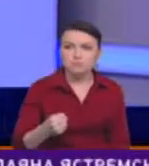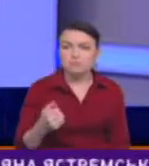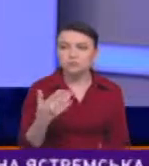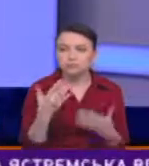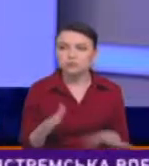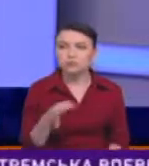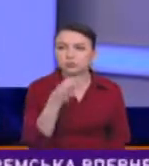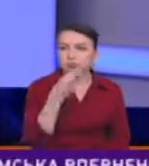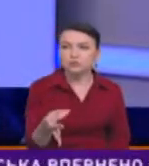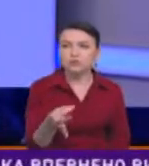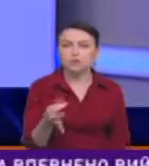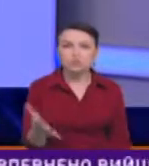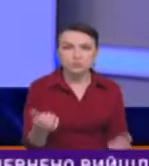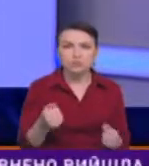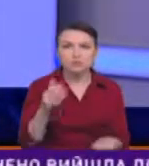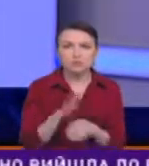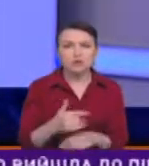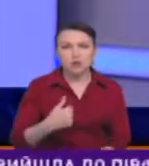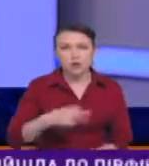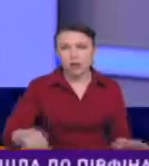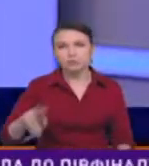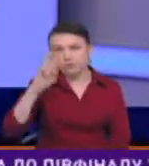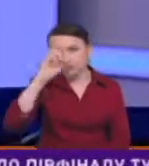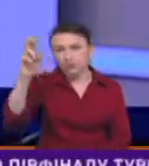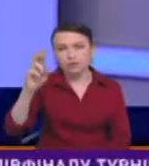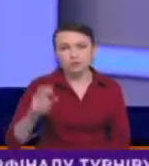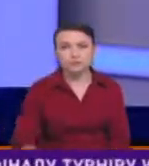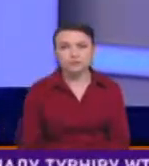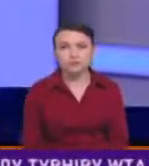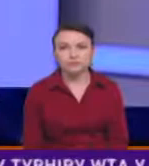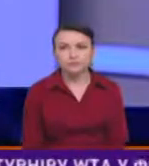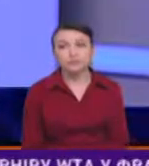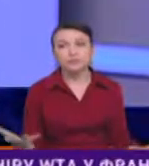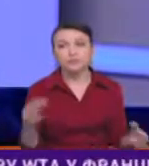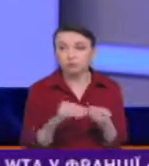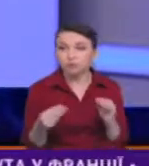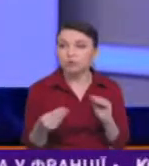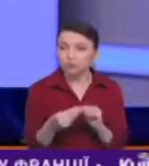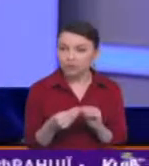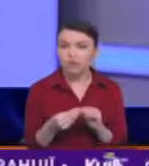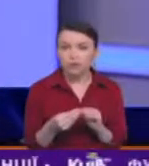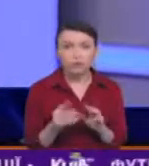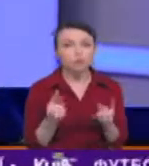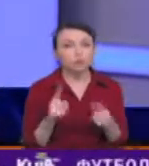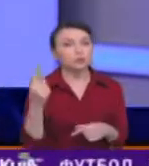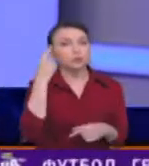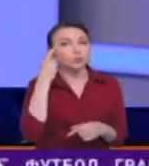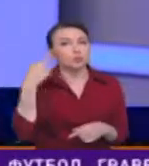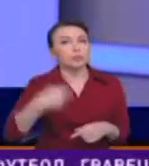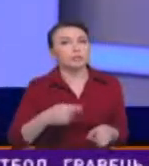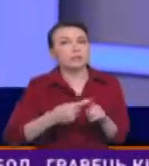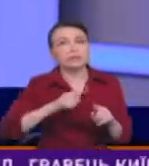трибуні, сказав, прийміть закон. Як цар. Да, як цар. Ну, в тому-то і проблема, що ми президента чомусь вважаємо царем.